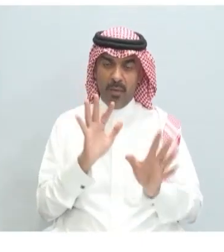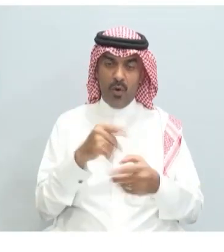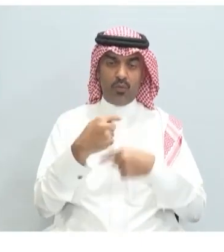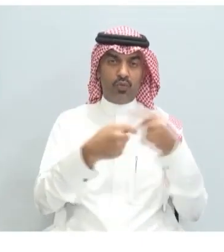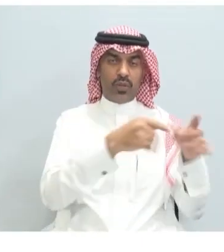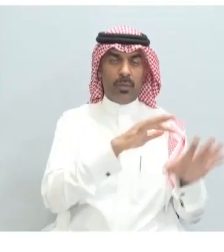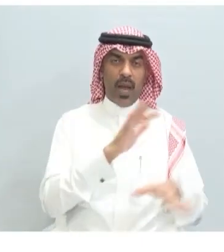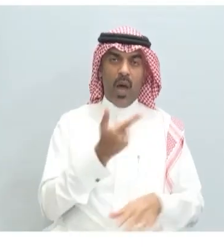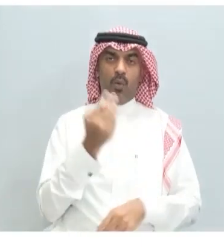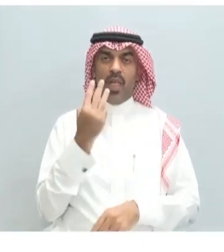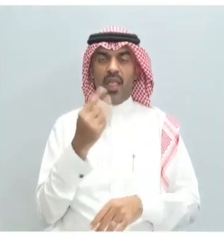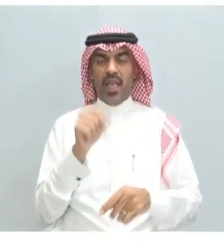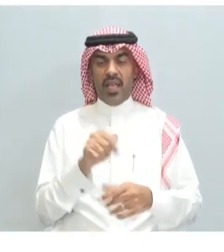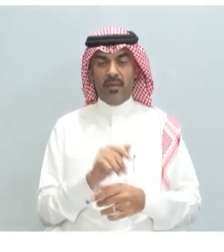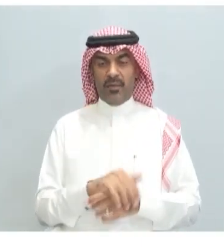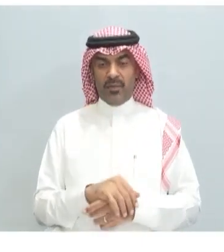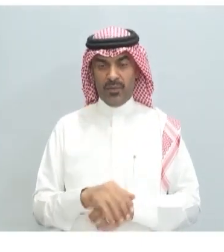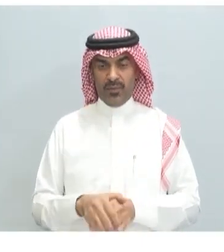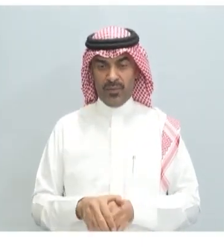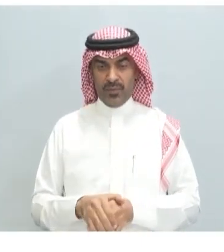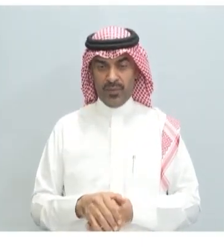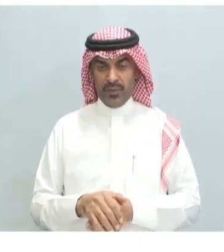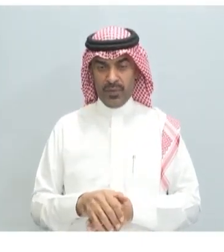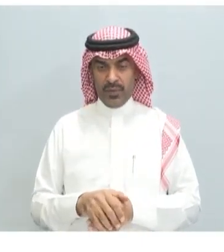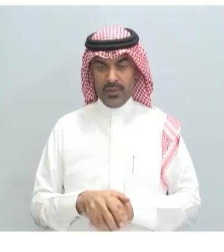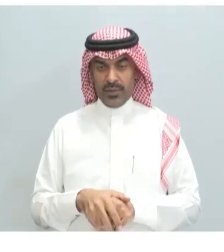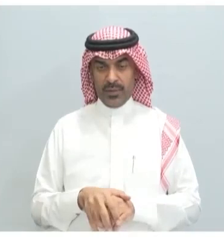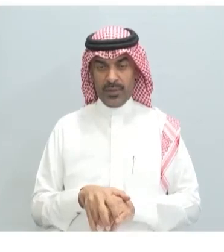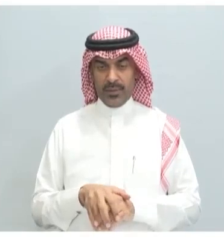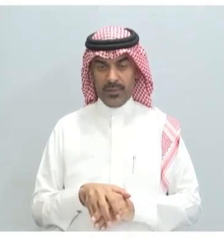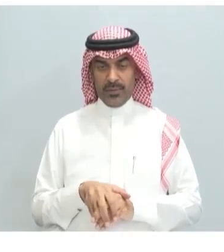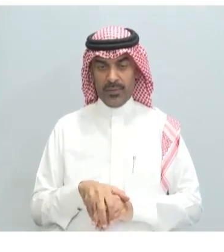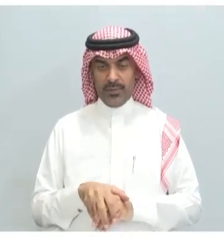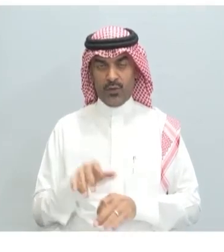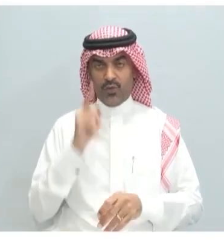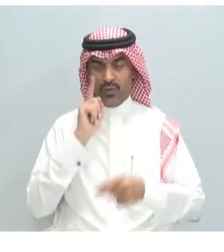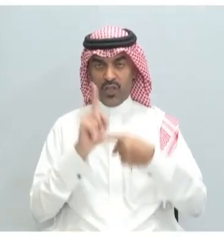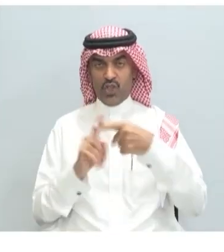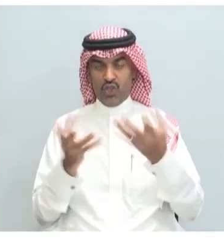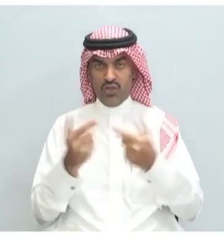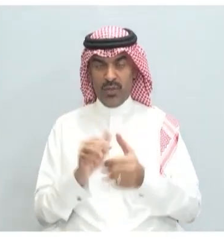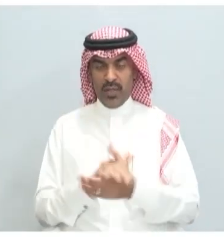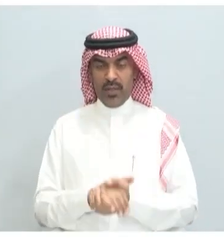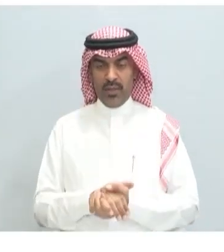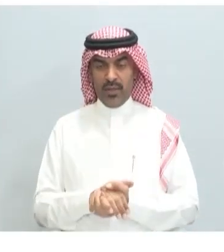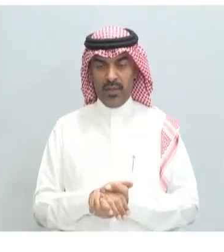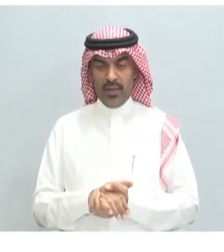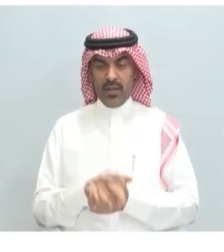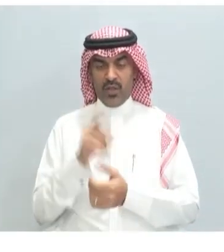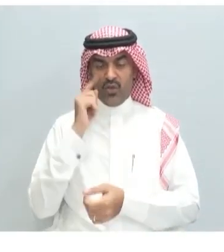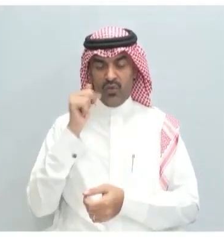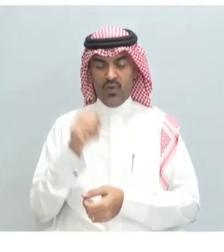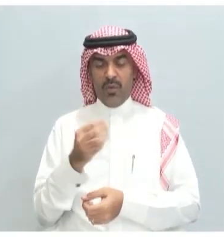ثلاث ايام فبالتالي حجمع اللي هو الاحتمال هذا والاحتمال هذا فالاحتمال للثلاث